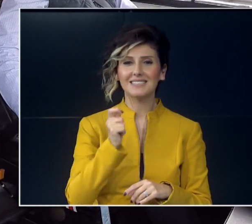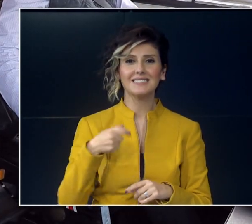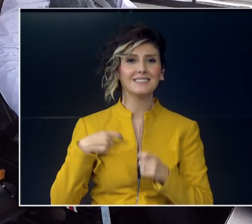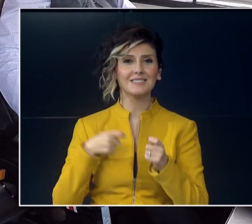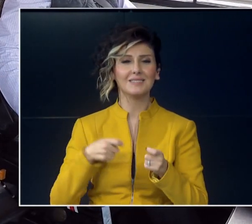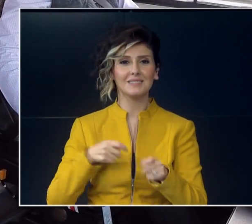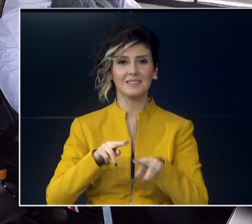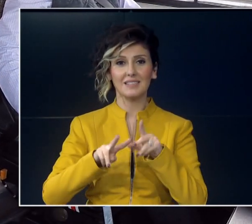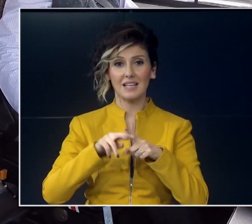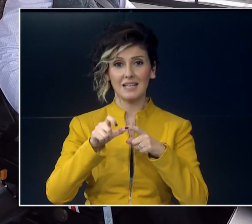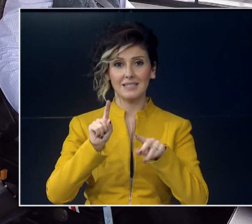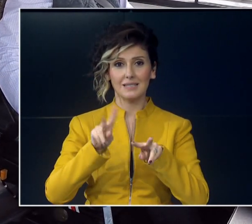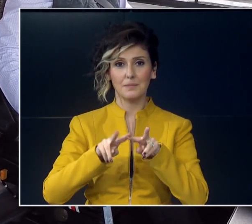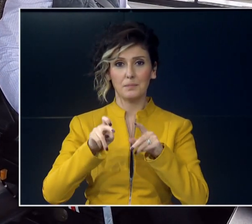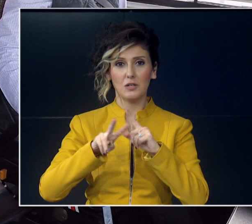eğitimimi Kasımpaşa'da yaptım.